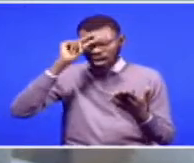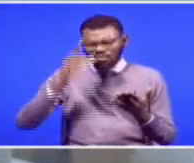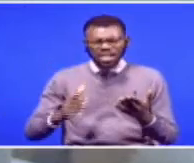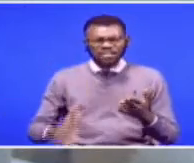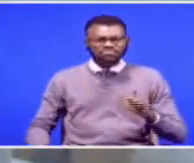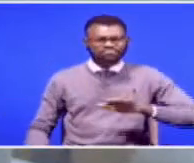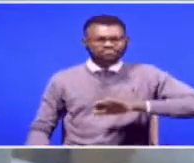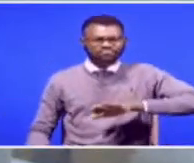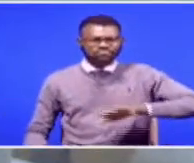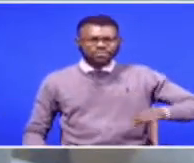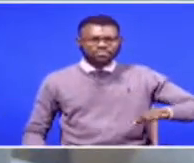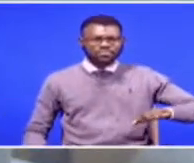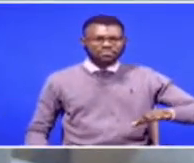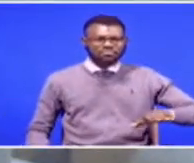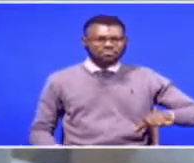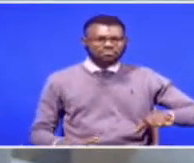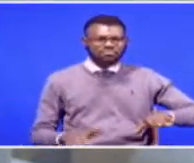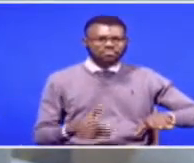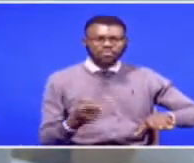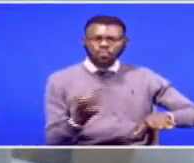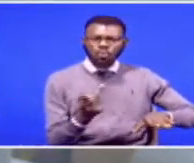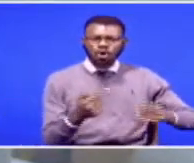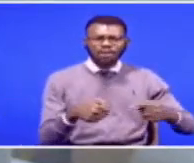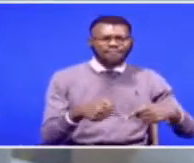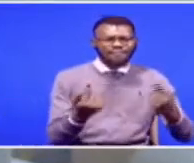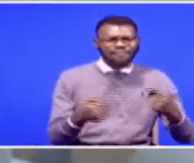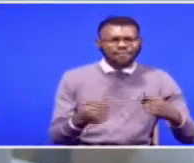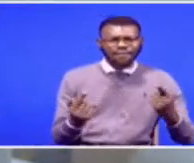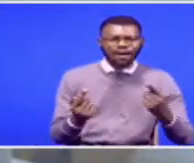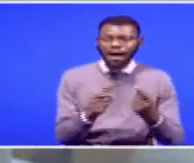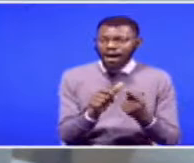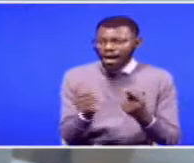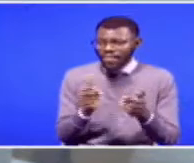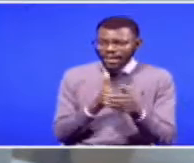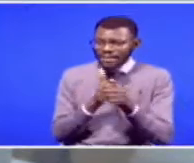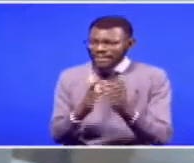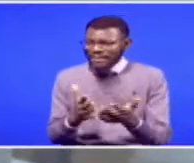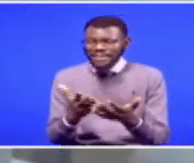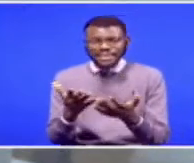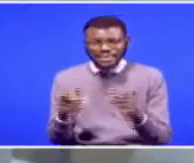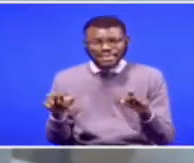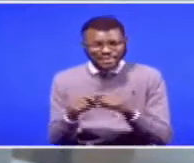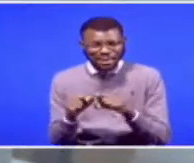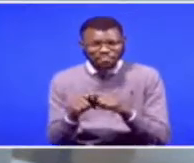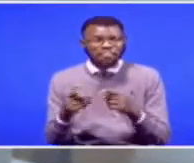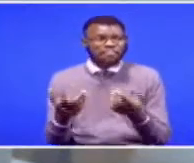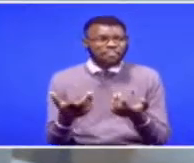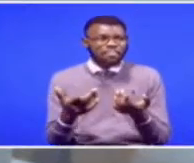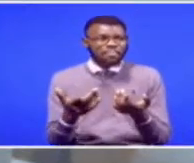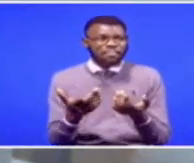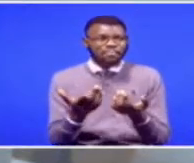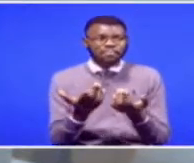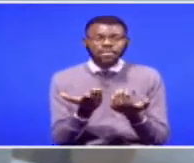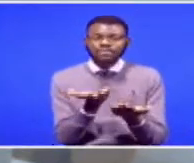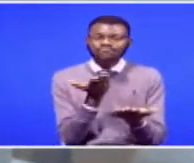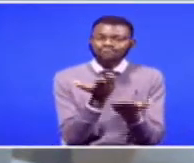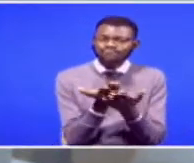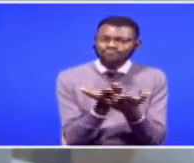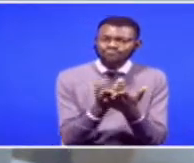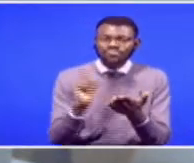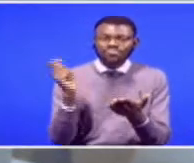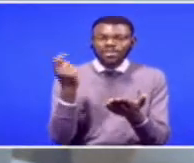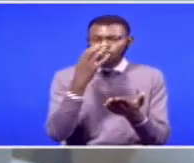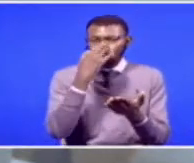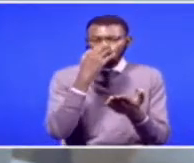Mzozo kati ya viongozi hao wawili umeibua hisia miongoni mwa viongozi wengine ambao wanatoa wito kwa Rais William Ruto kuingilia